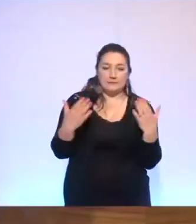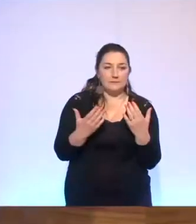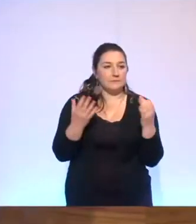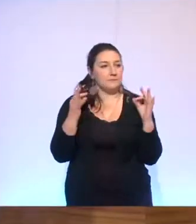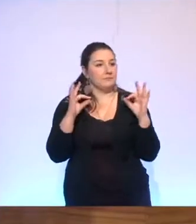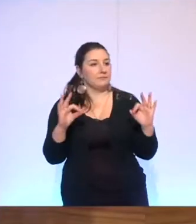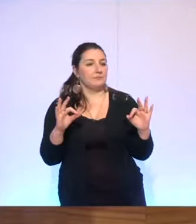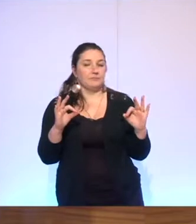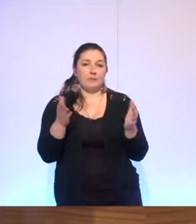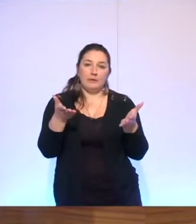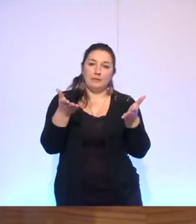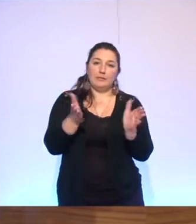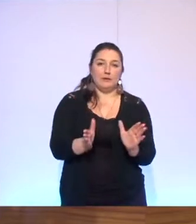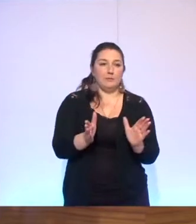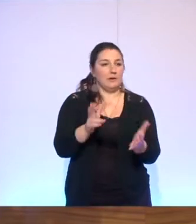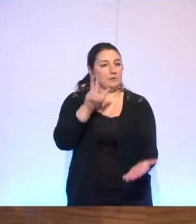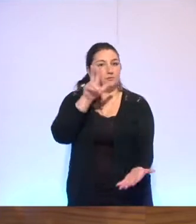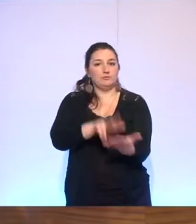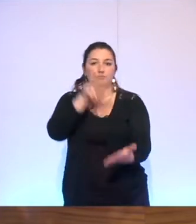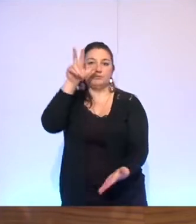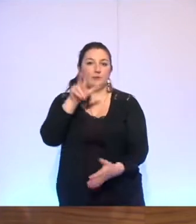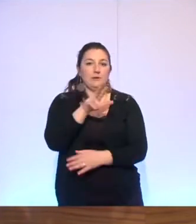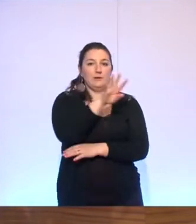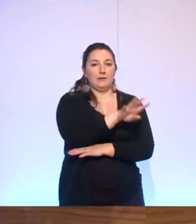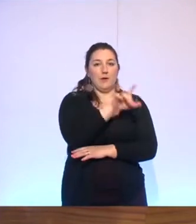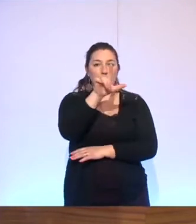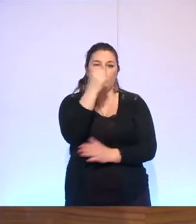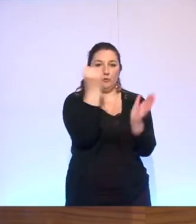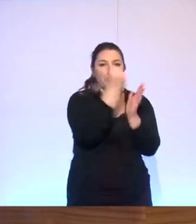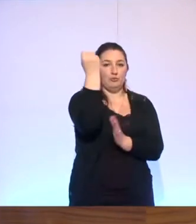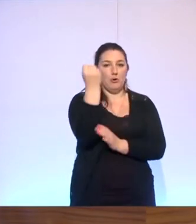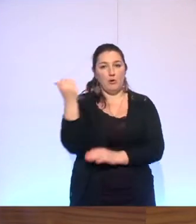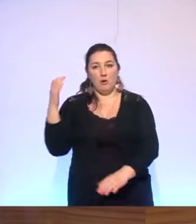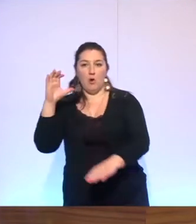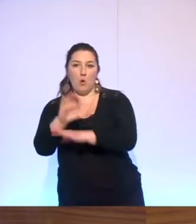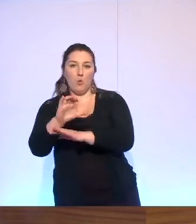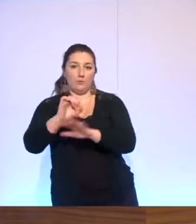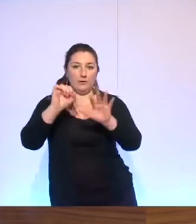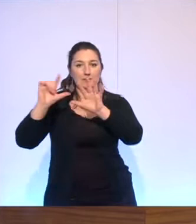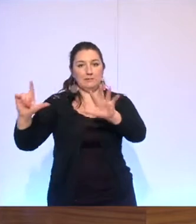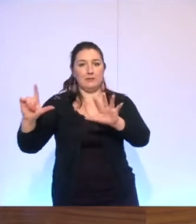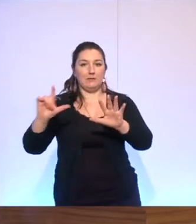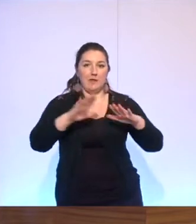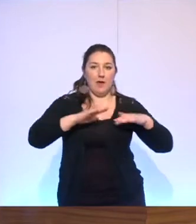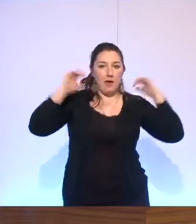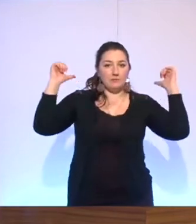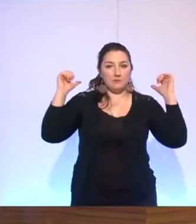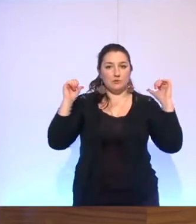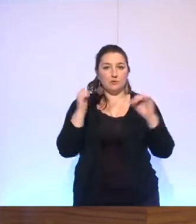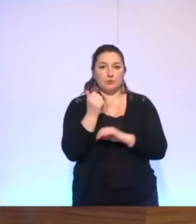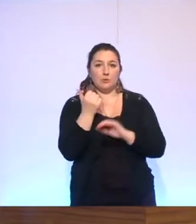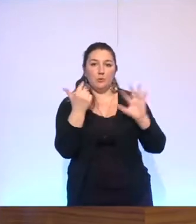Cette délibération est approuvée. 42 pour, 7 contre, 8 abstentions et 2